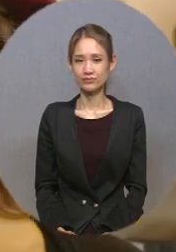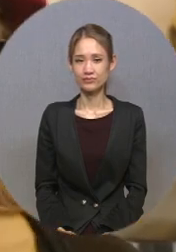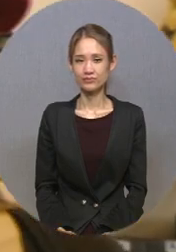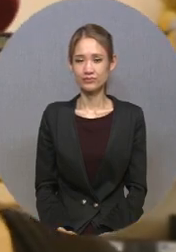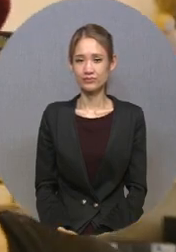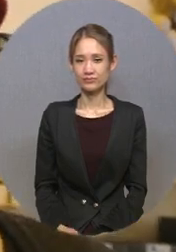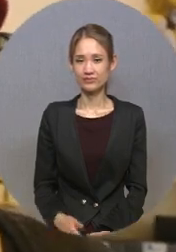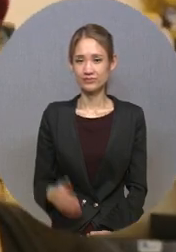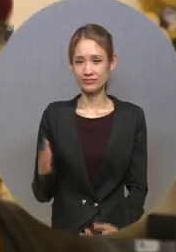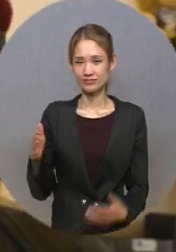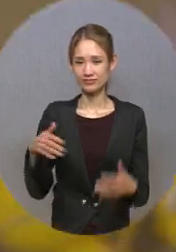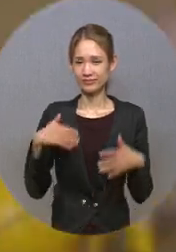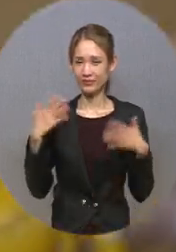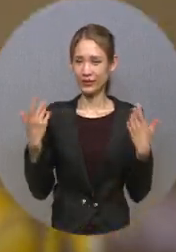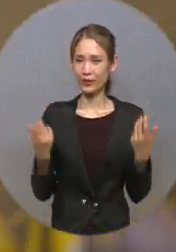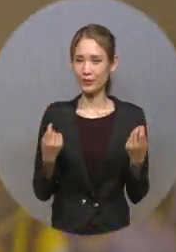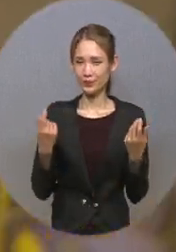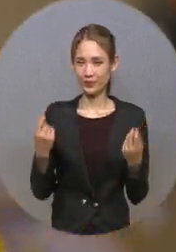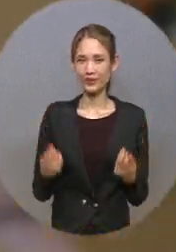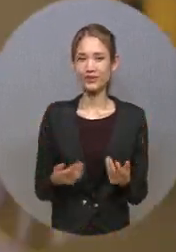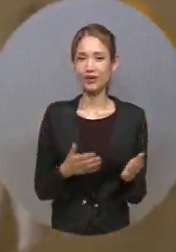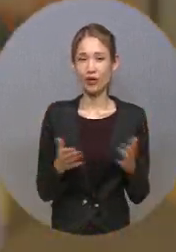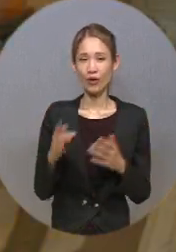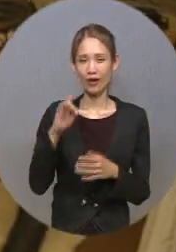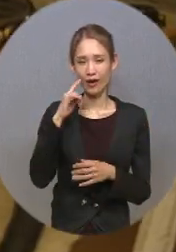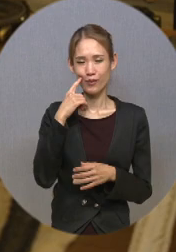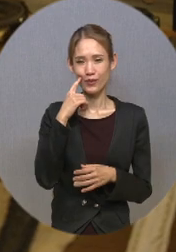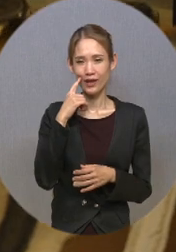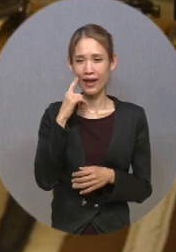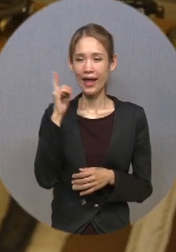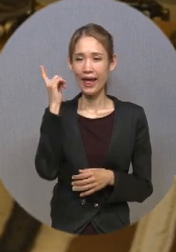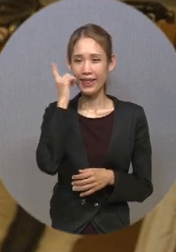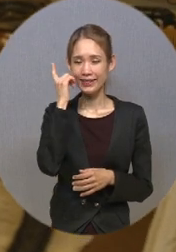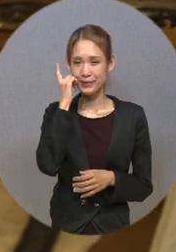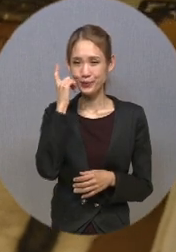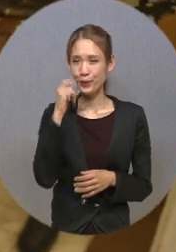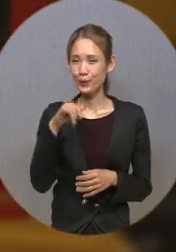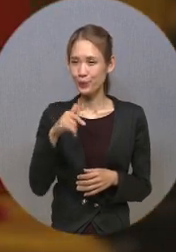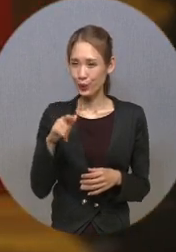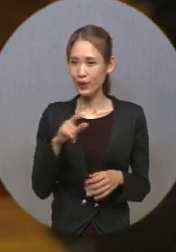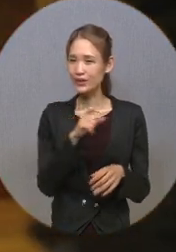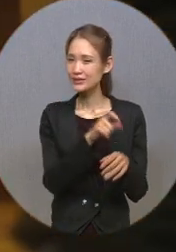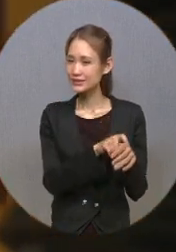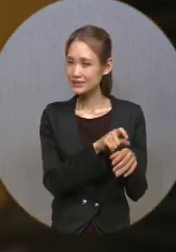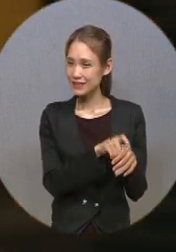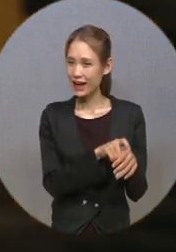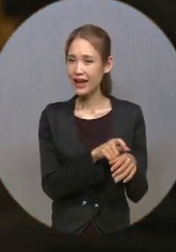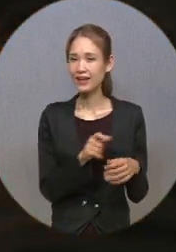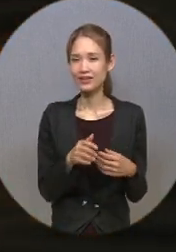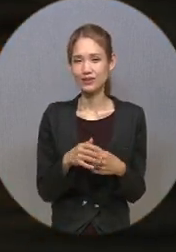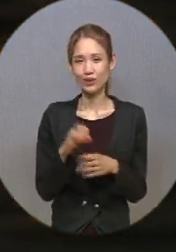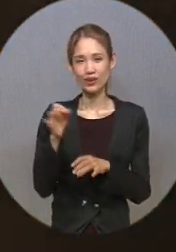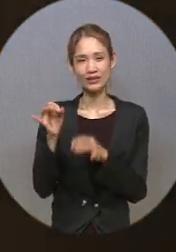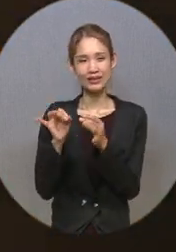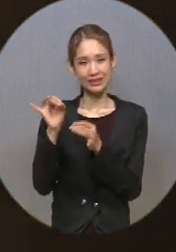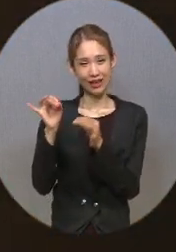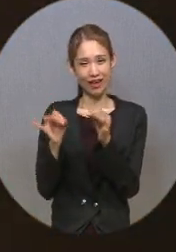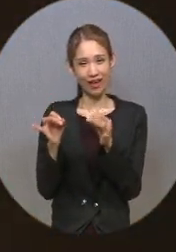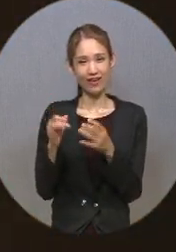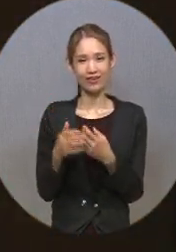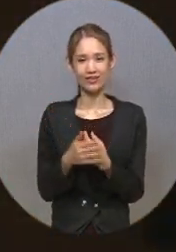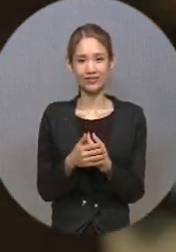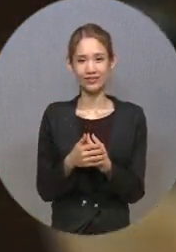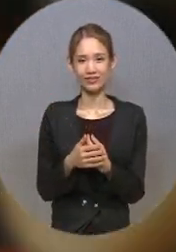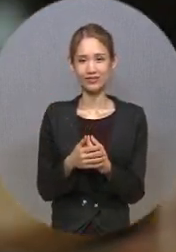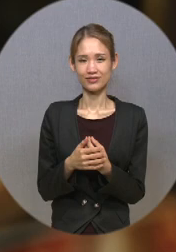바람처럼 스쳐가는 진짜 다 이쁘다. 핸드폰 고리 뭐 이런 것도 많네. 진짜 시계 좀 이런 인형이 되게 있군요. 그러니까 이런 게 오히려 그지?